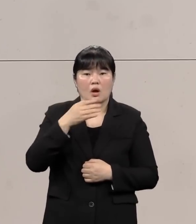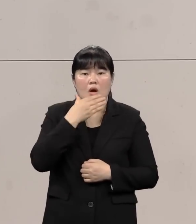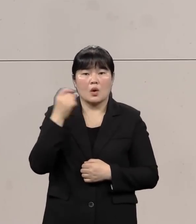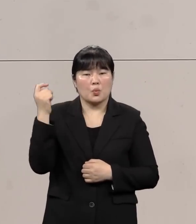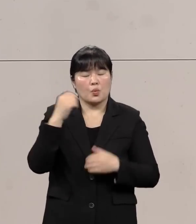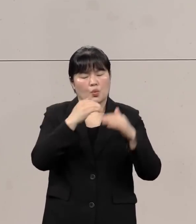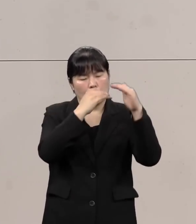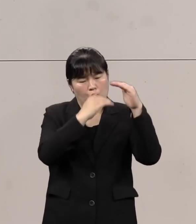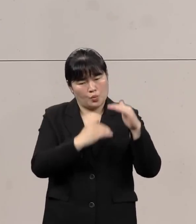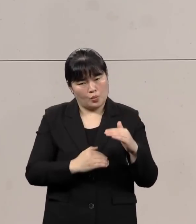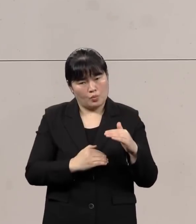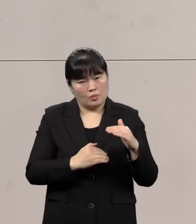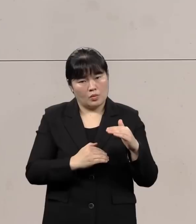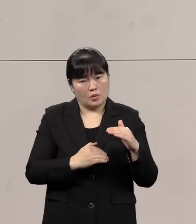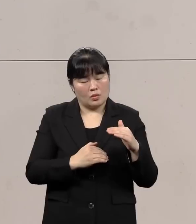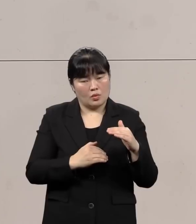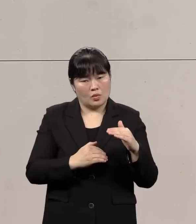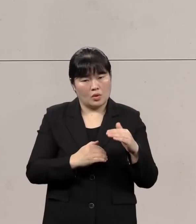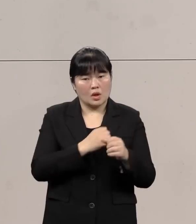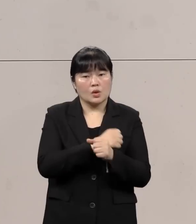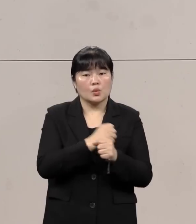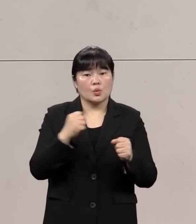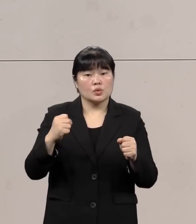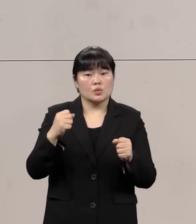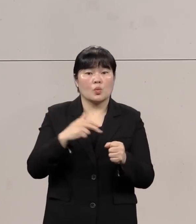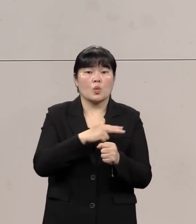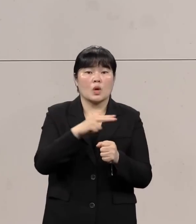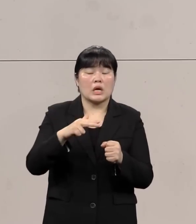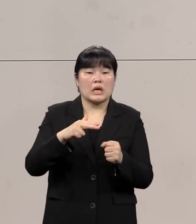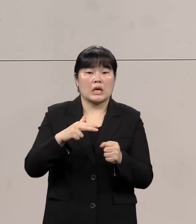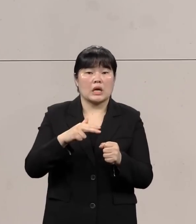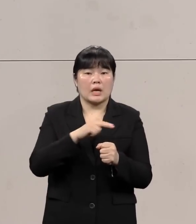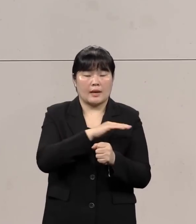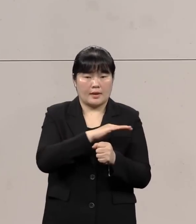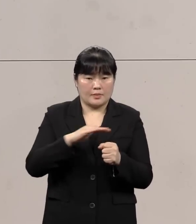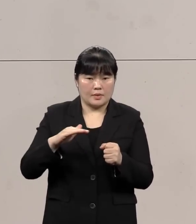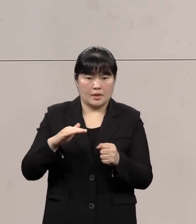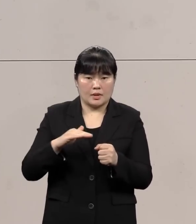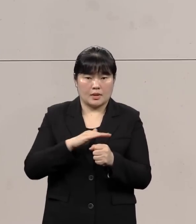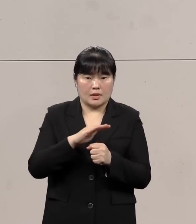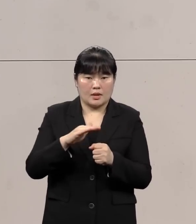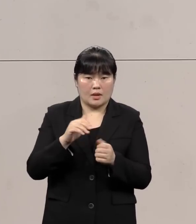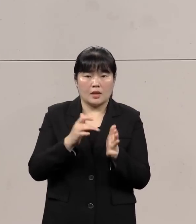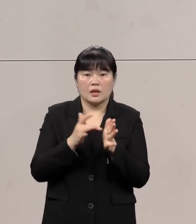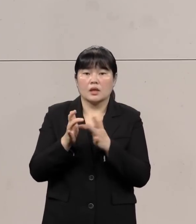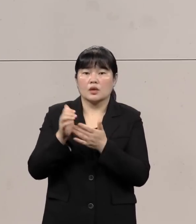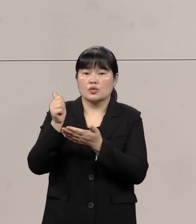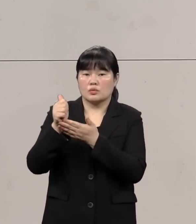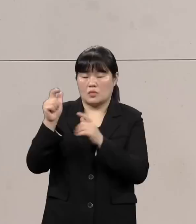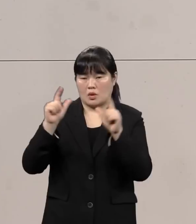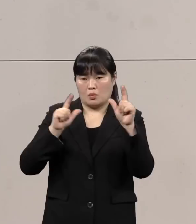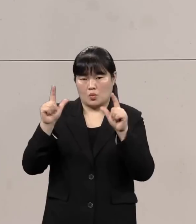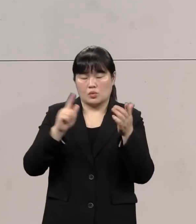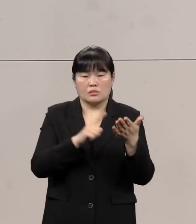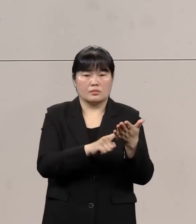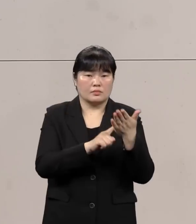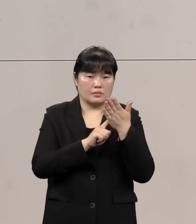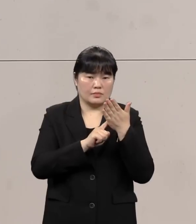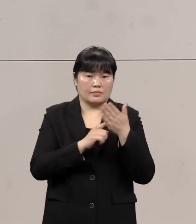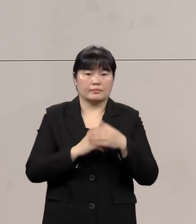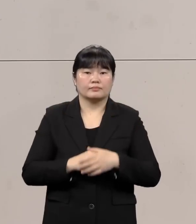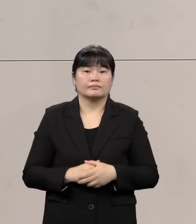루카복음 사가가 자신의 복음서에서 시종일관 강조했던 내용입니다 그렇습니다